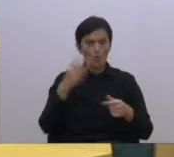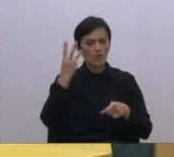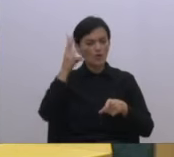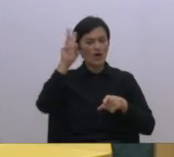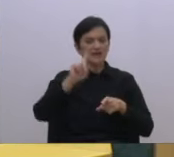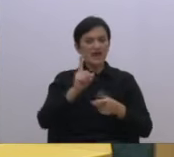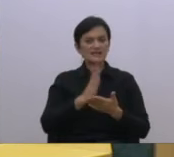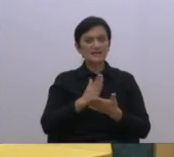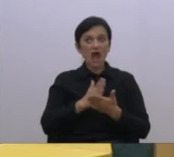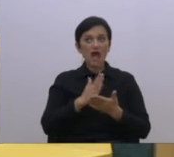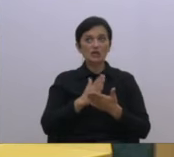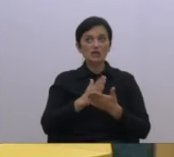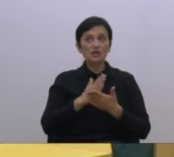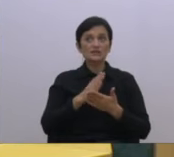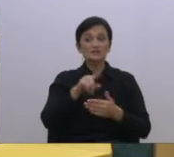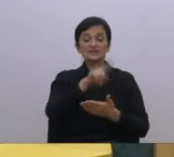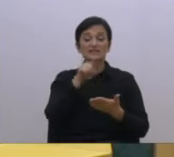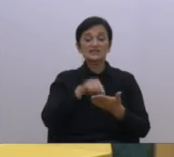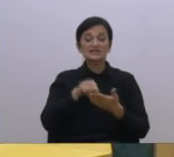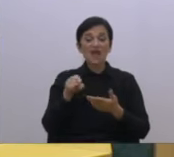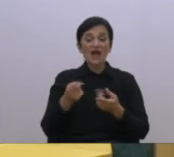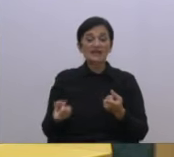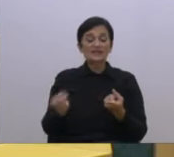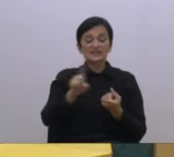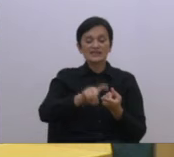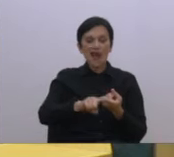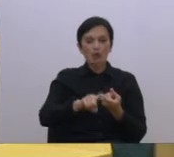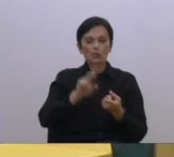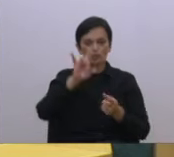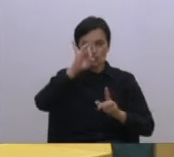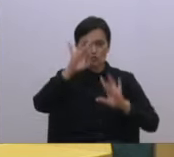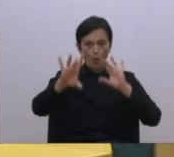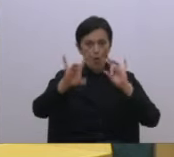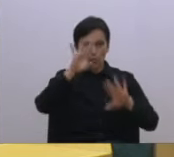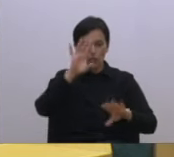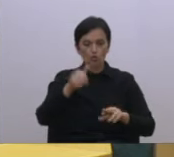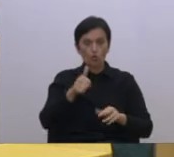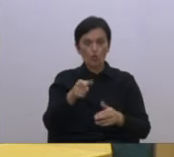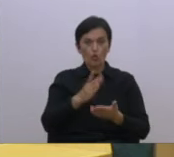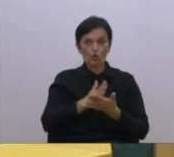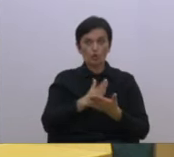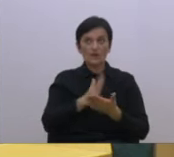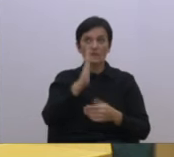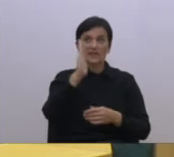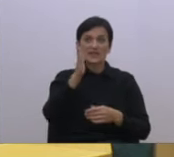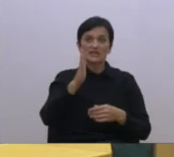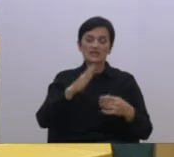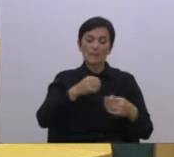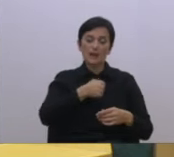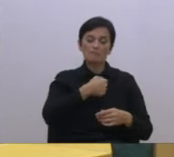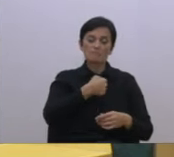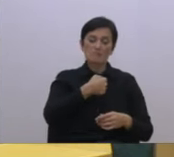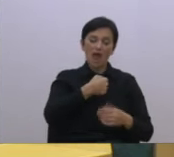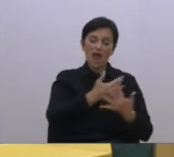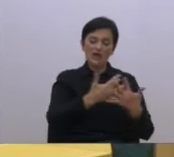არის თავად საკითხის მიმართ დამოკიდებულების მხრივ, პოპულარიზაცია როგორ ხდება, იქნება ეს მედიით